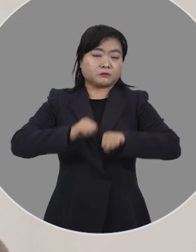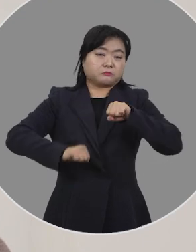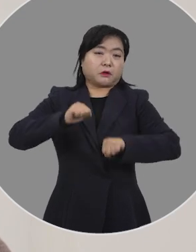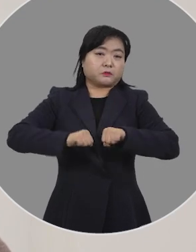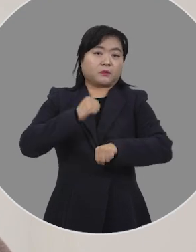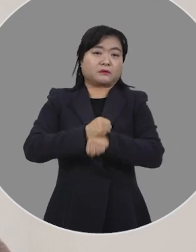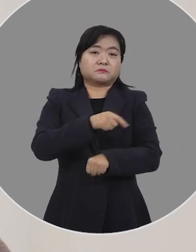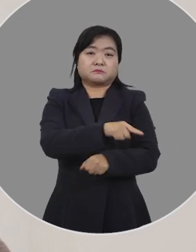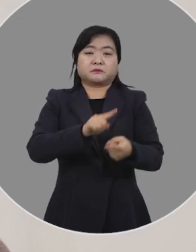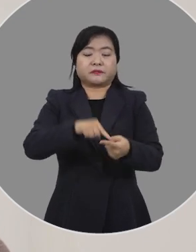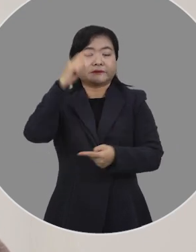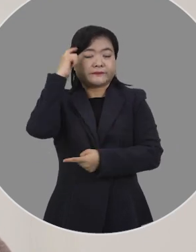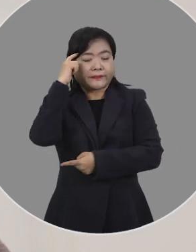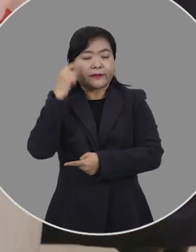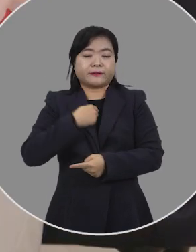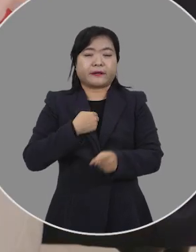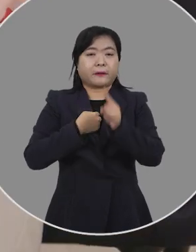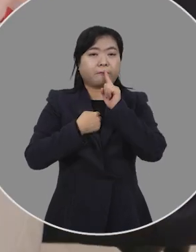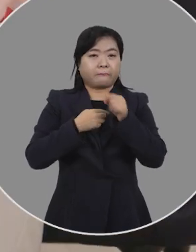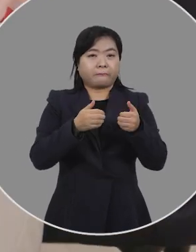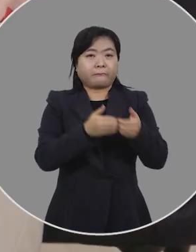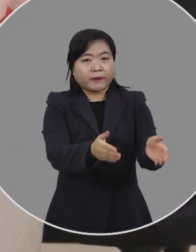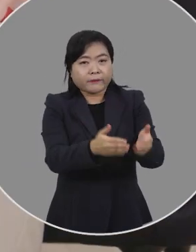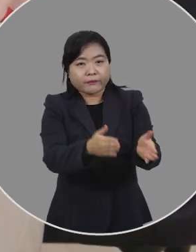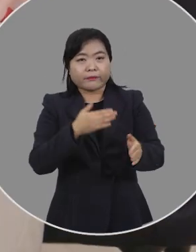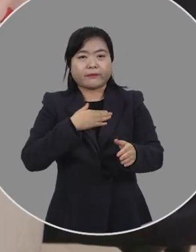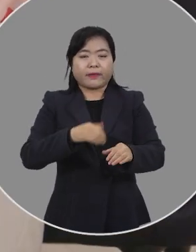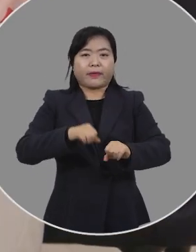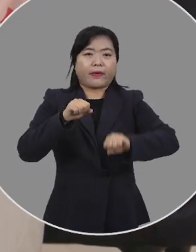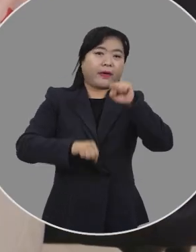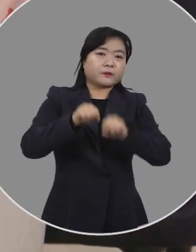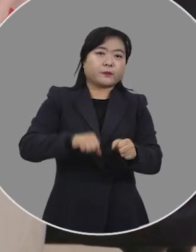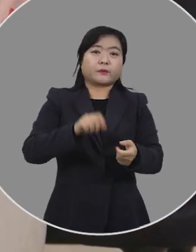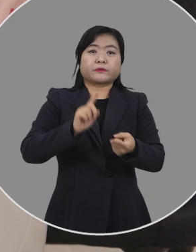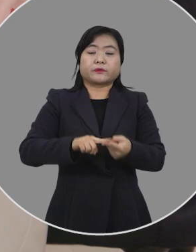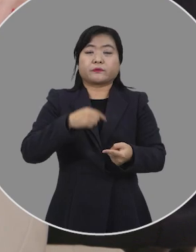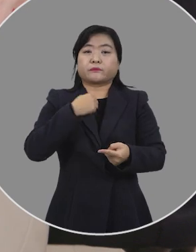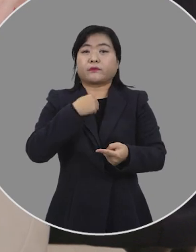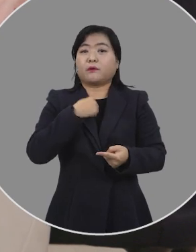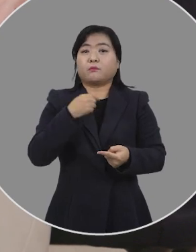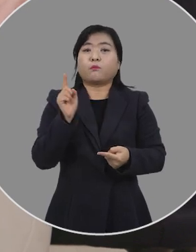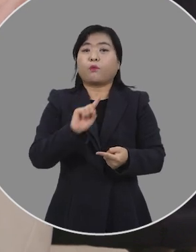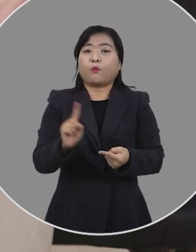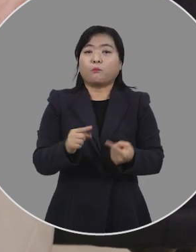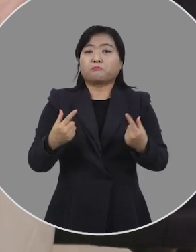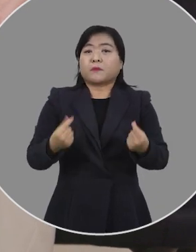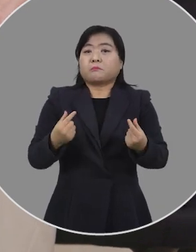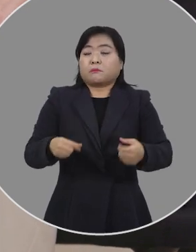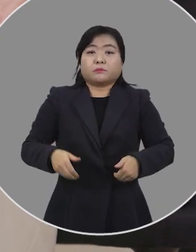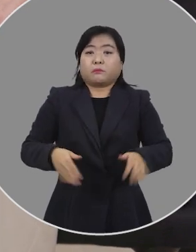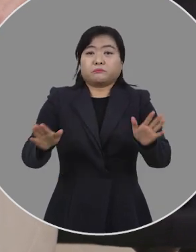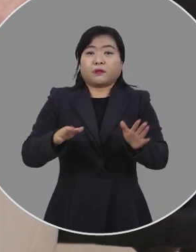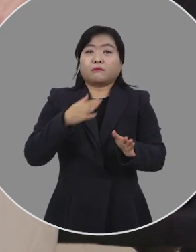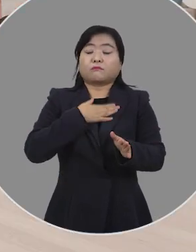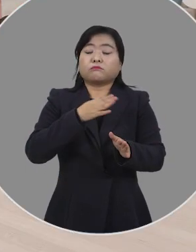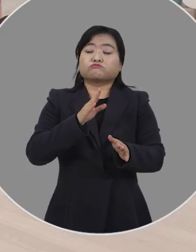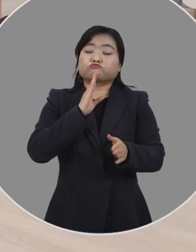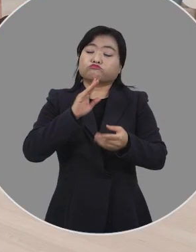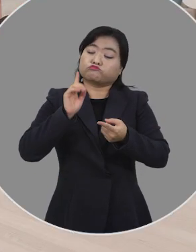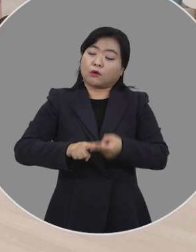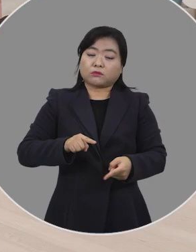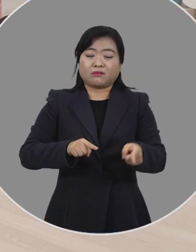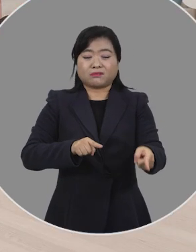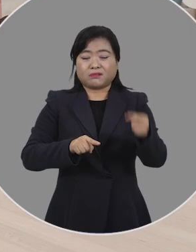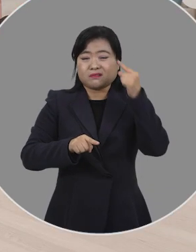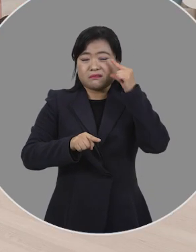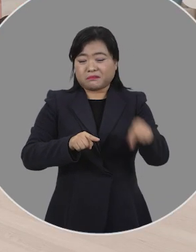있는 어떤 생각이나 발언이나 행동이 결코 이걸 내가 정당할 필요가 없는 그 수준에까지 간 거를 지금 문제